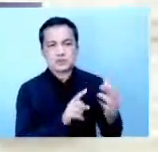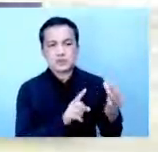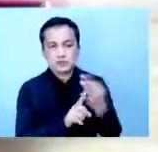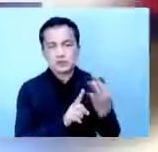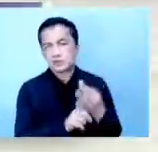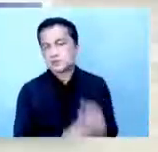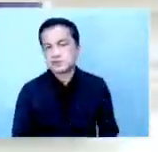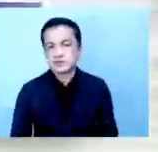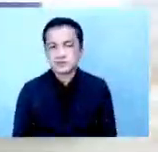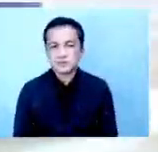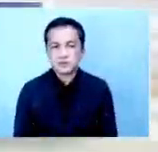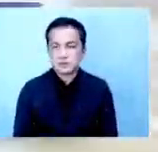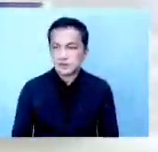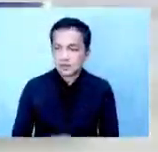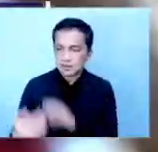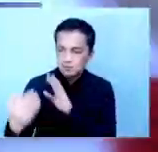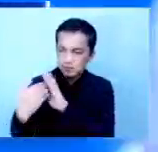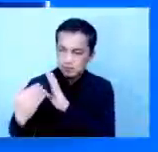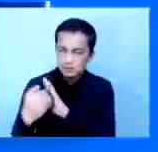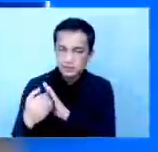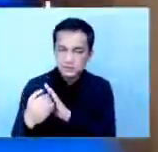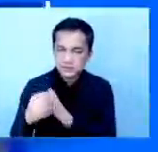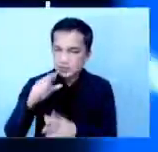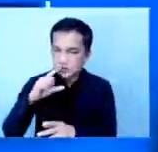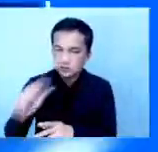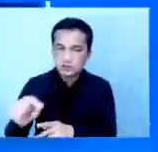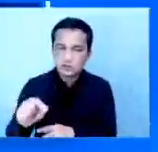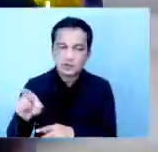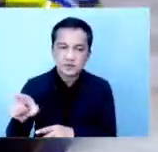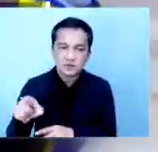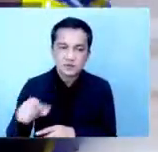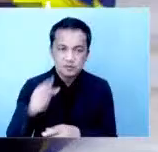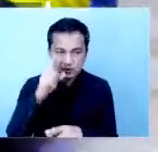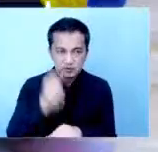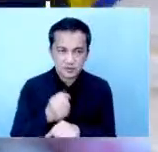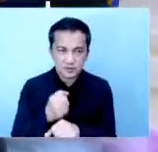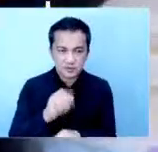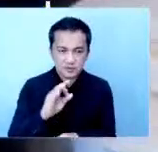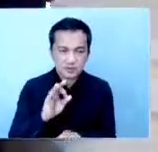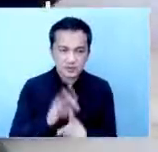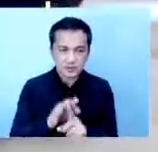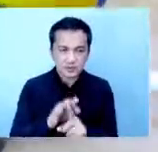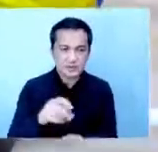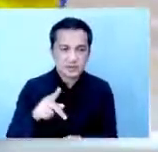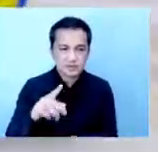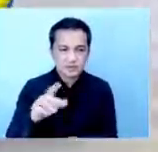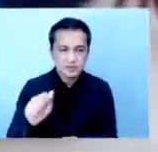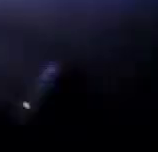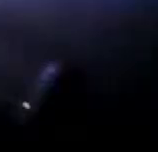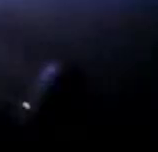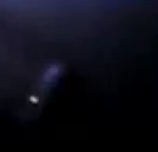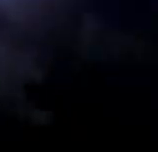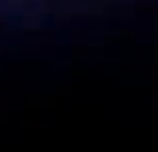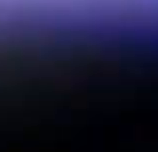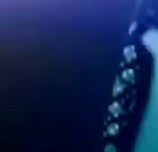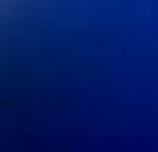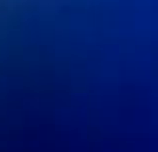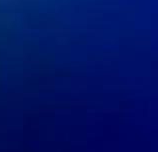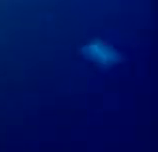Pinagsabihin na raw siya ni Marcial na isumbong na lamang ang mga pasaway na fans sa mga PBA officials.